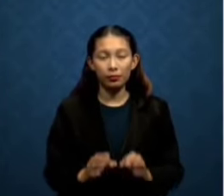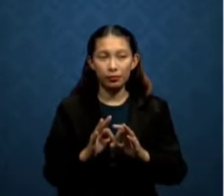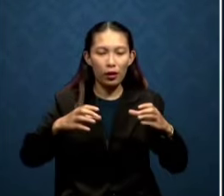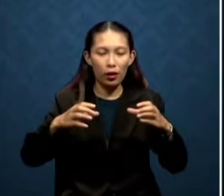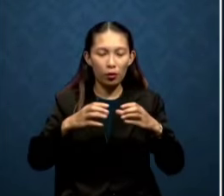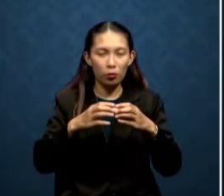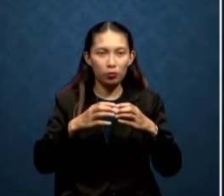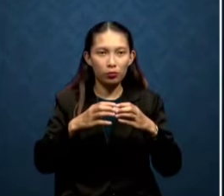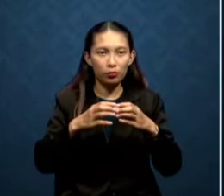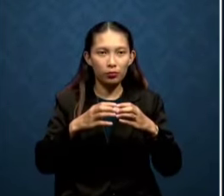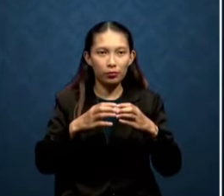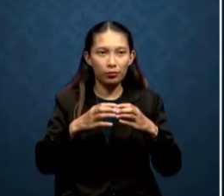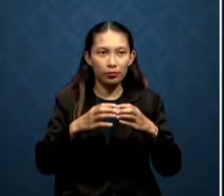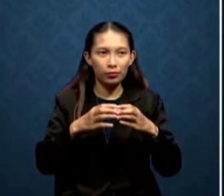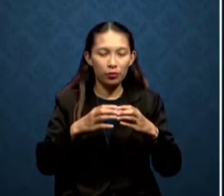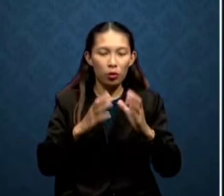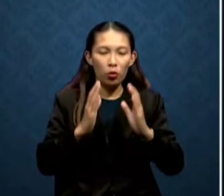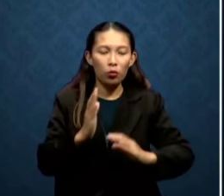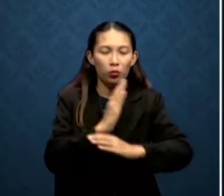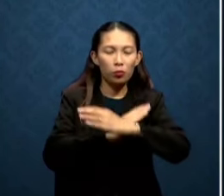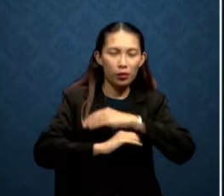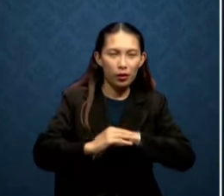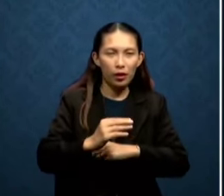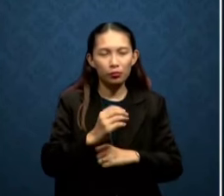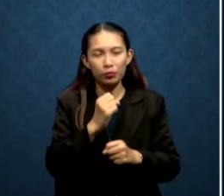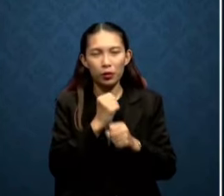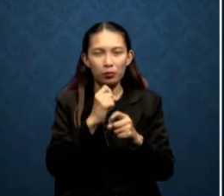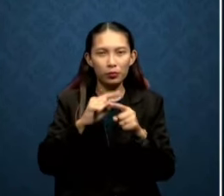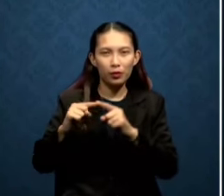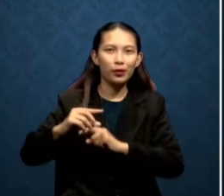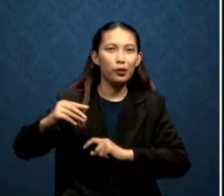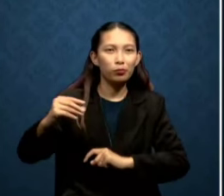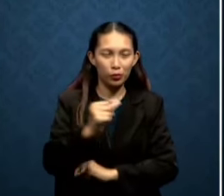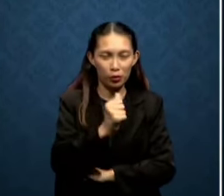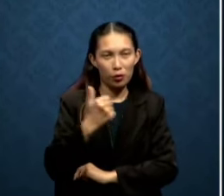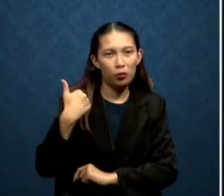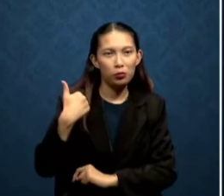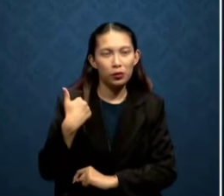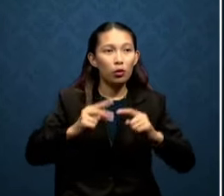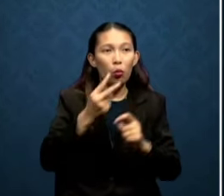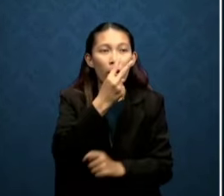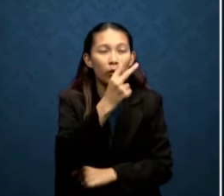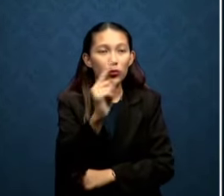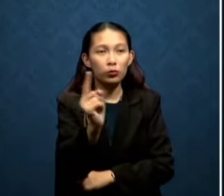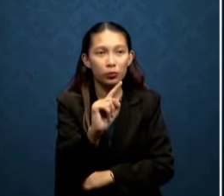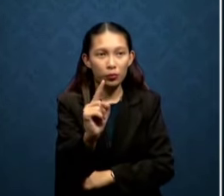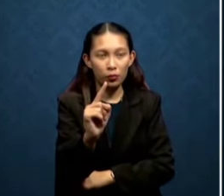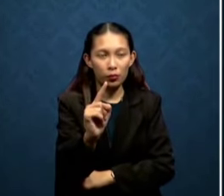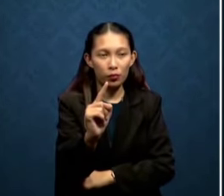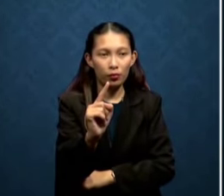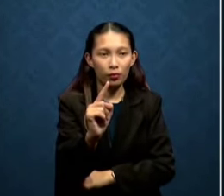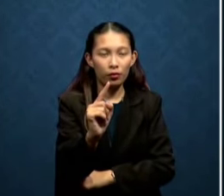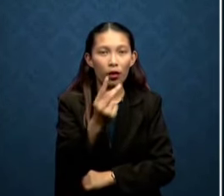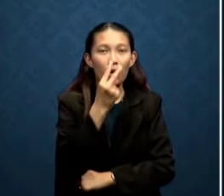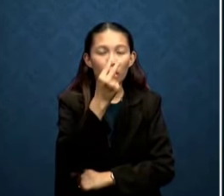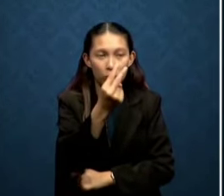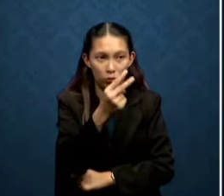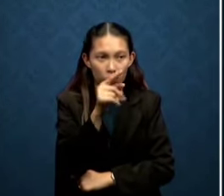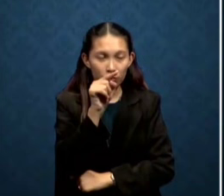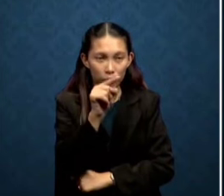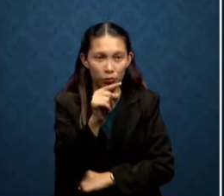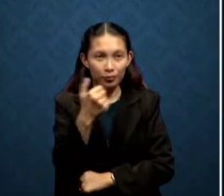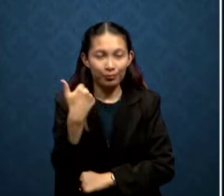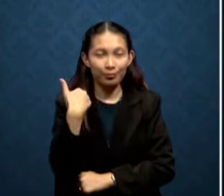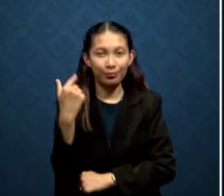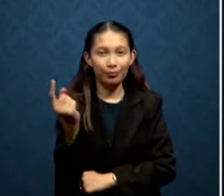อาธินายชาญณรงค์พรรุ่งโรจนเรื่องกลุ่มป่าบางกับการเข้าถึงสวัสดิการโดยเห็นว่าปัจจุบันประเทศไทยมีคนพิการจำนวน